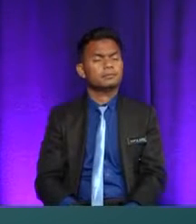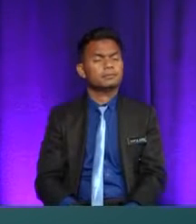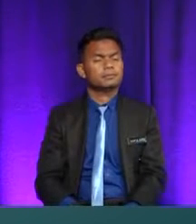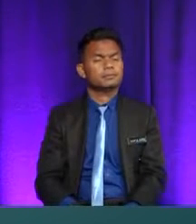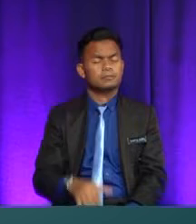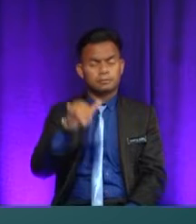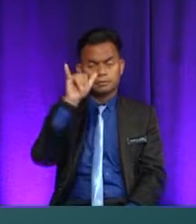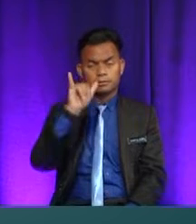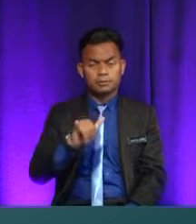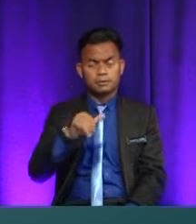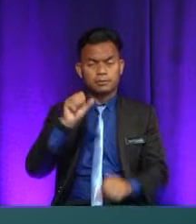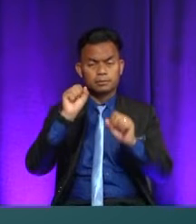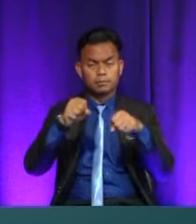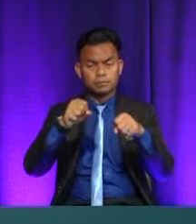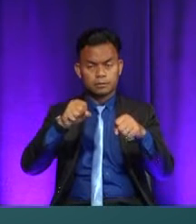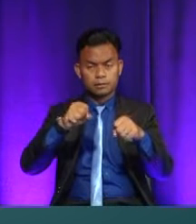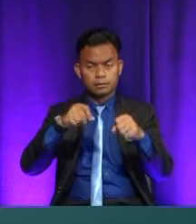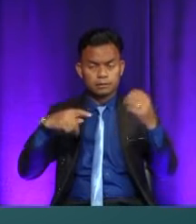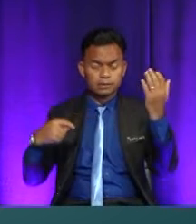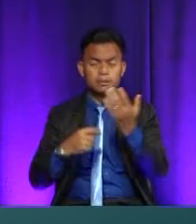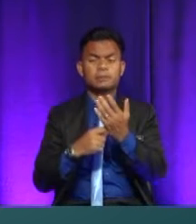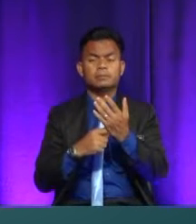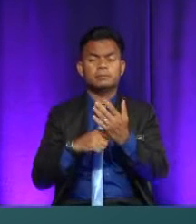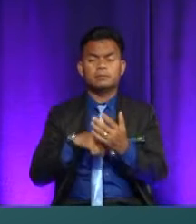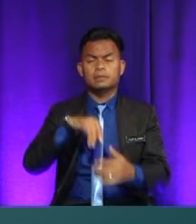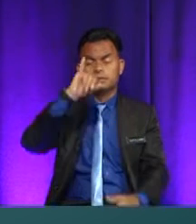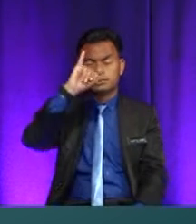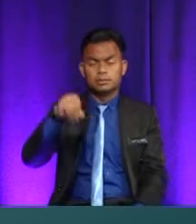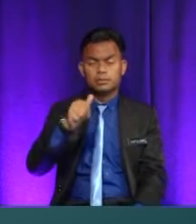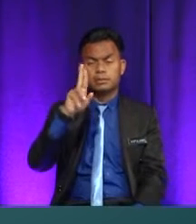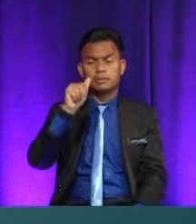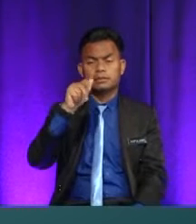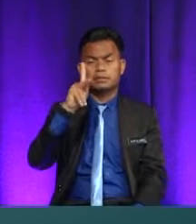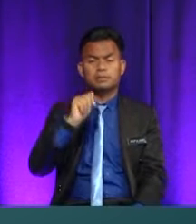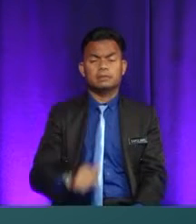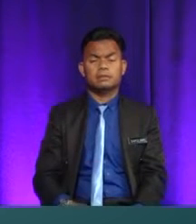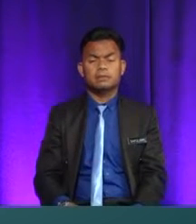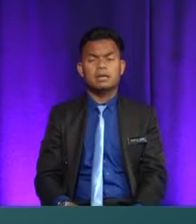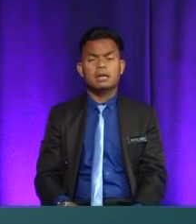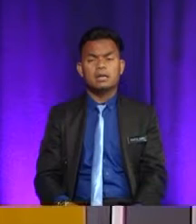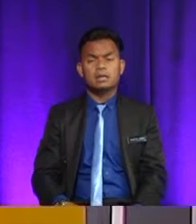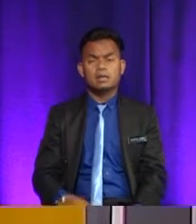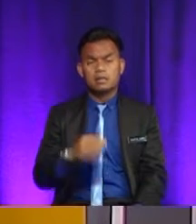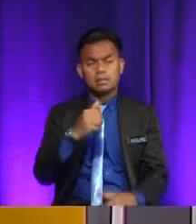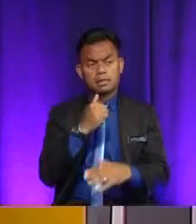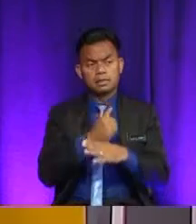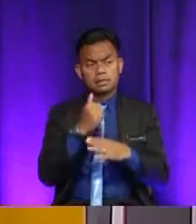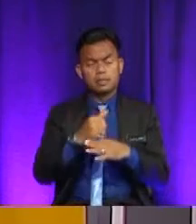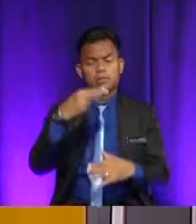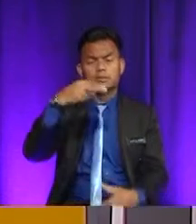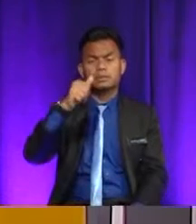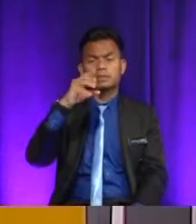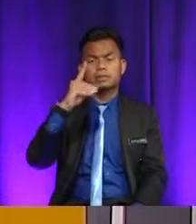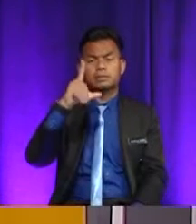elektron ataupun foto elektron tersebut ini Assassin banyak kali lagi yang ke